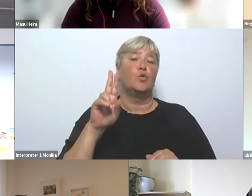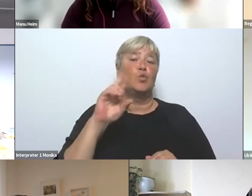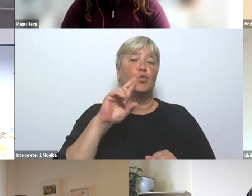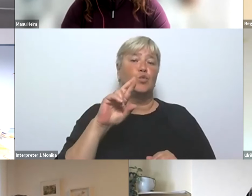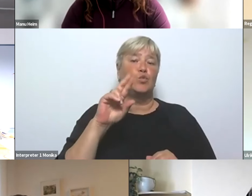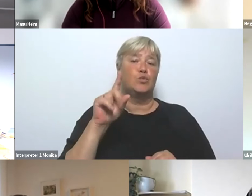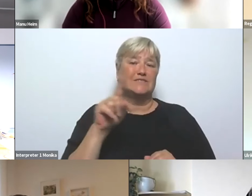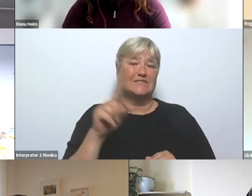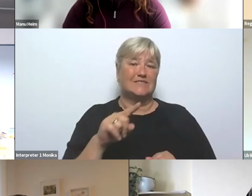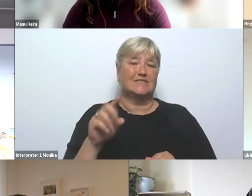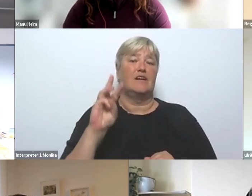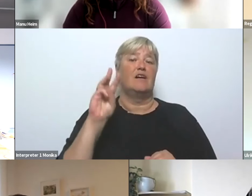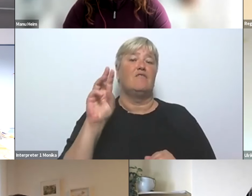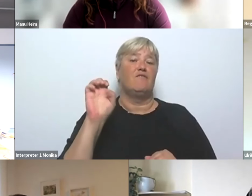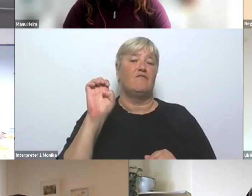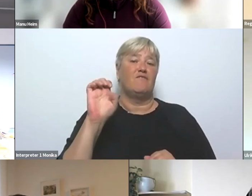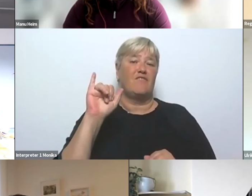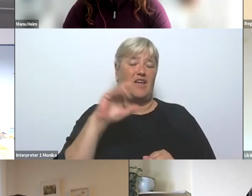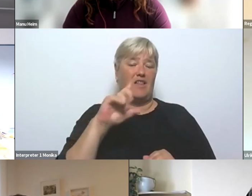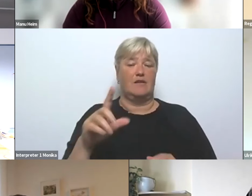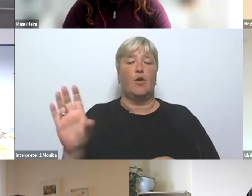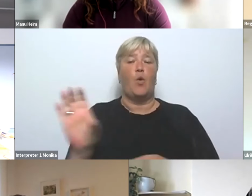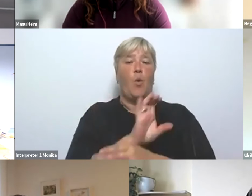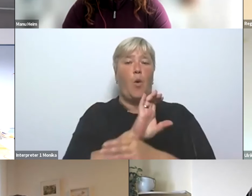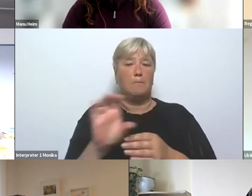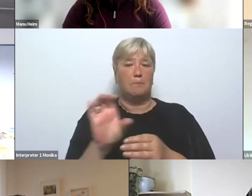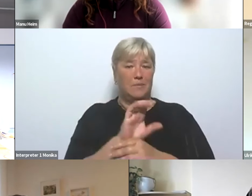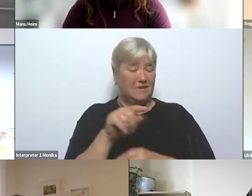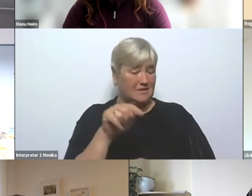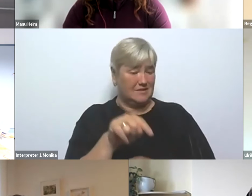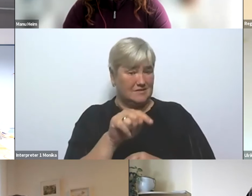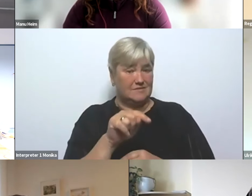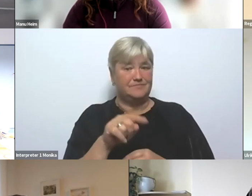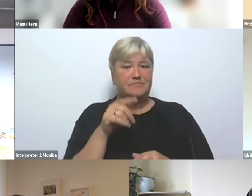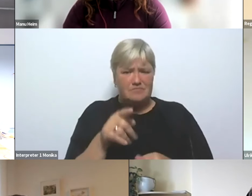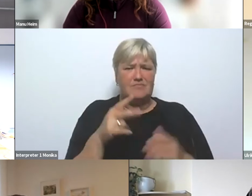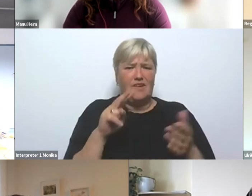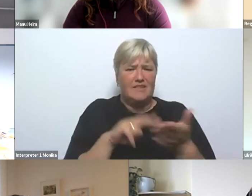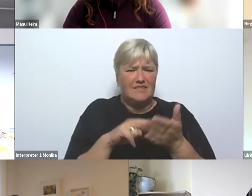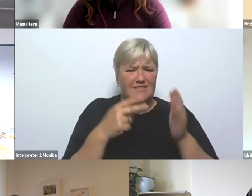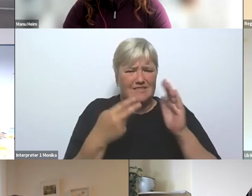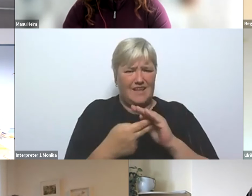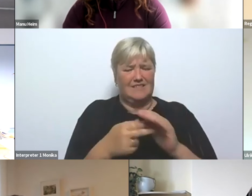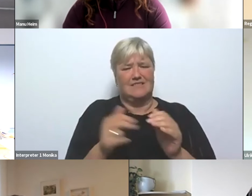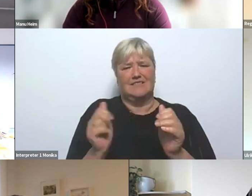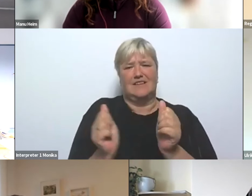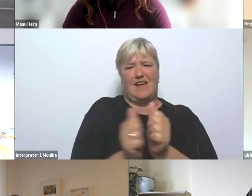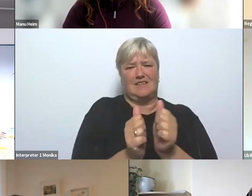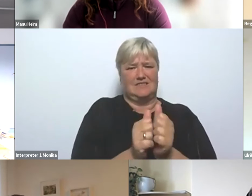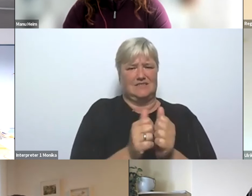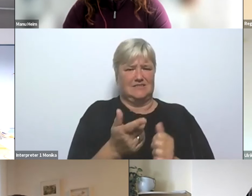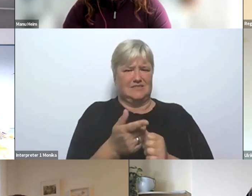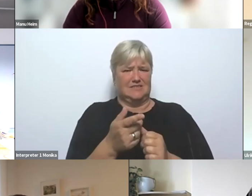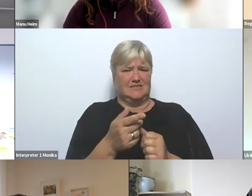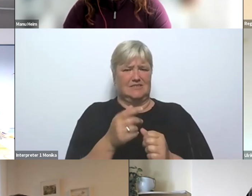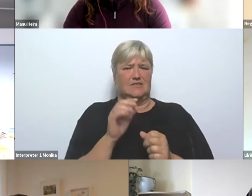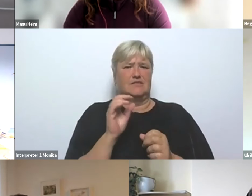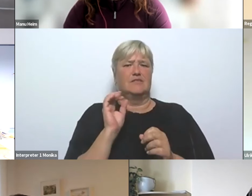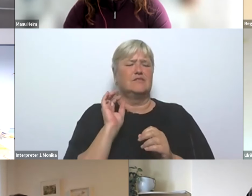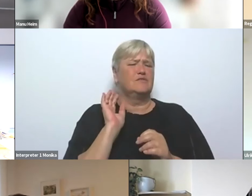der Zwischenzeit auf jeder Kopierer, der am Gang steht, letztendlich die Technologie, assistierende Technologie drinnen hat. Predictive